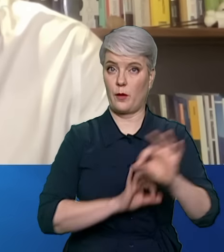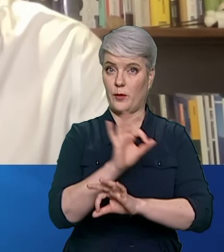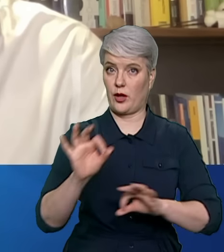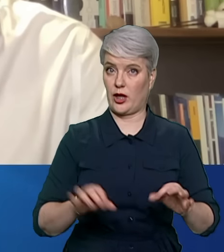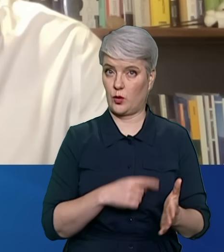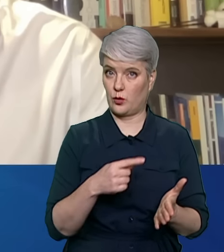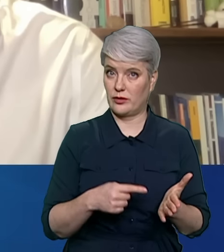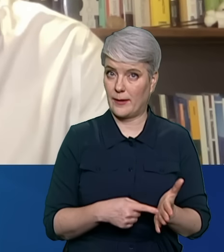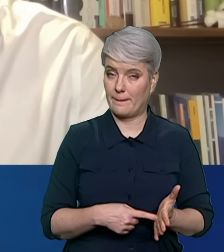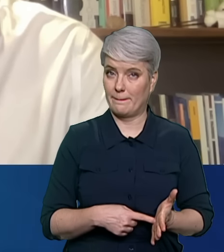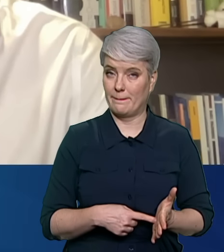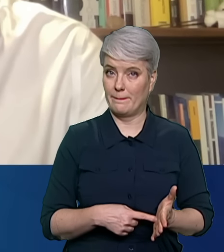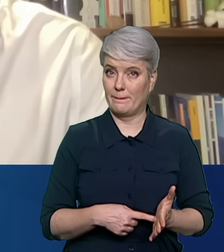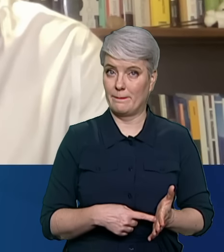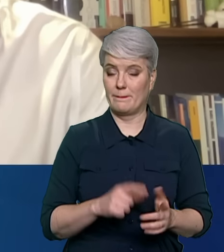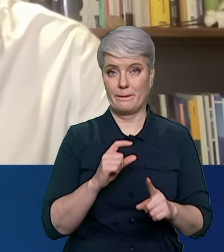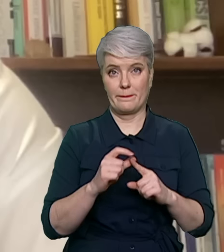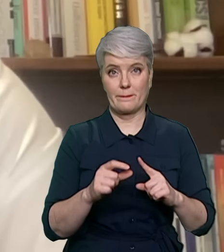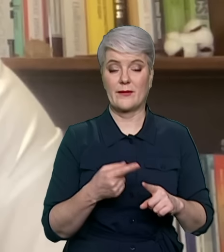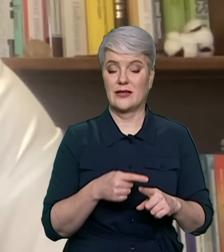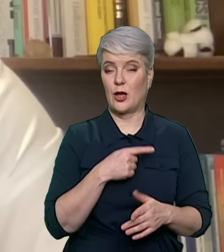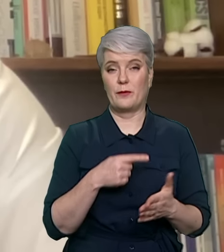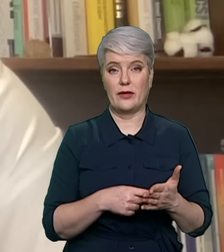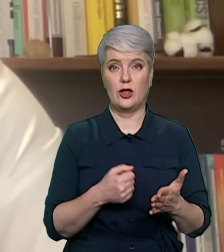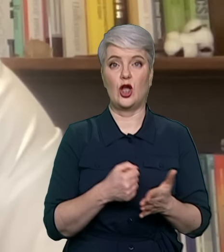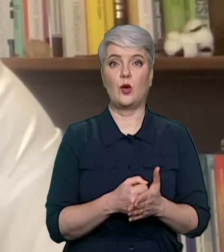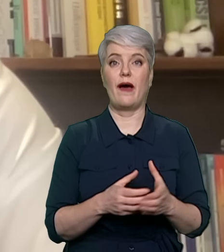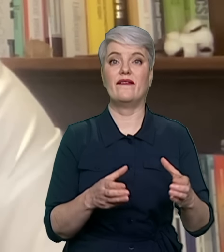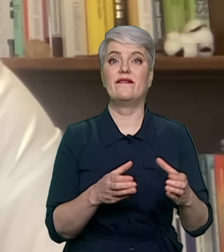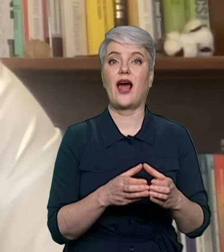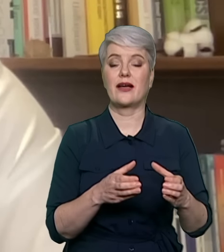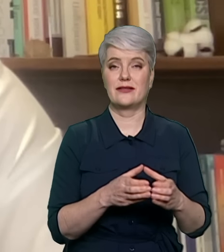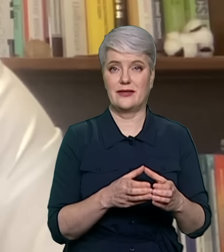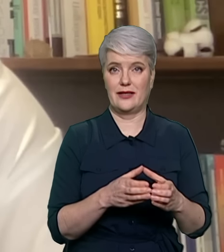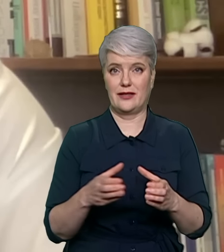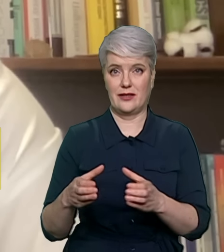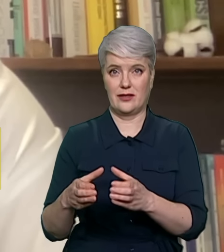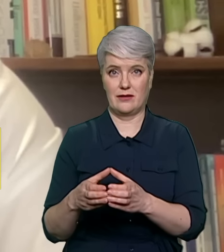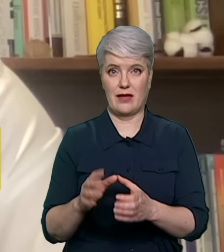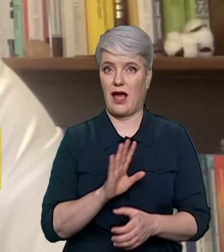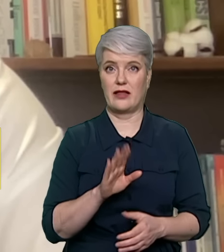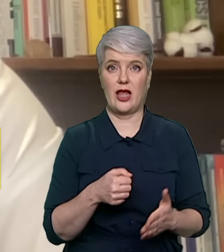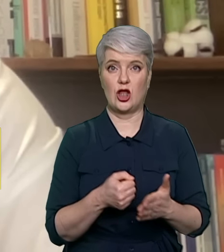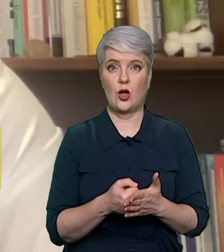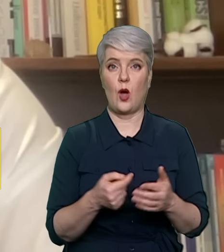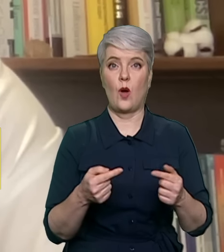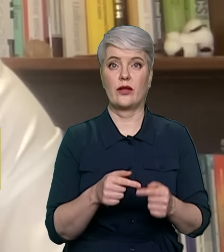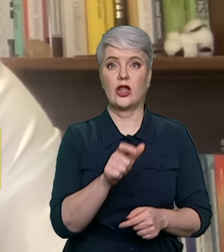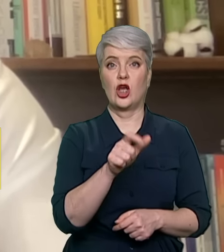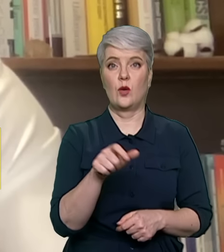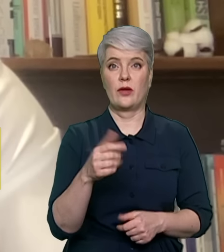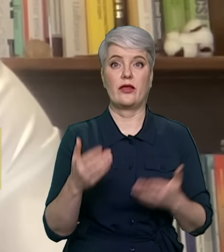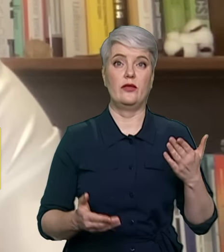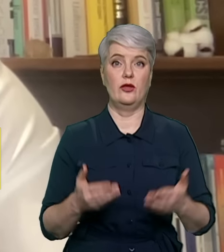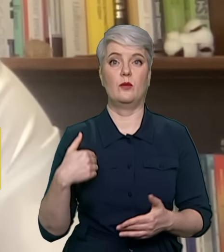Тут питання до, мабуть, що до фракції навіть, а не до конкретних людей, тому що якщо ми хочемо,